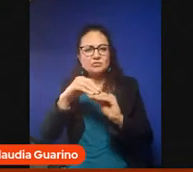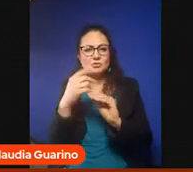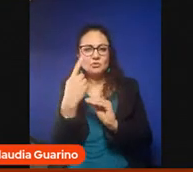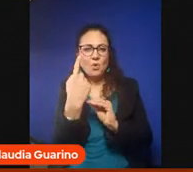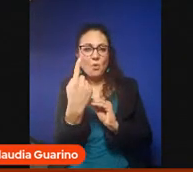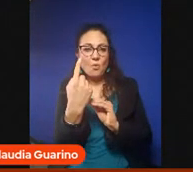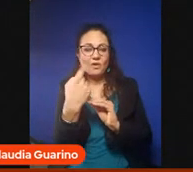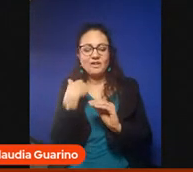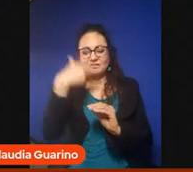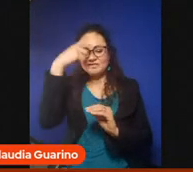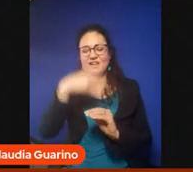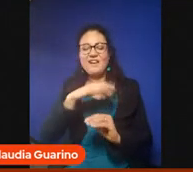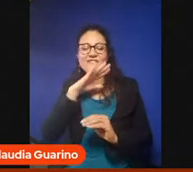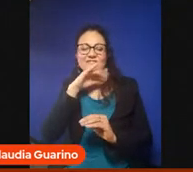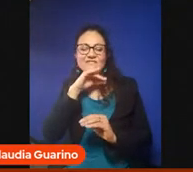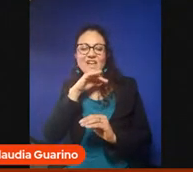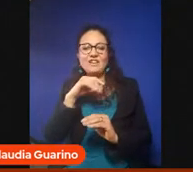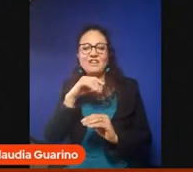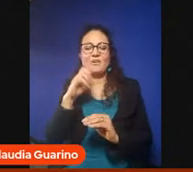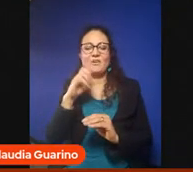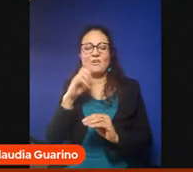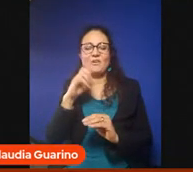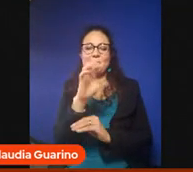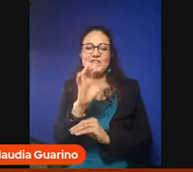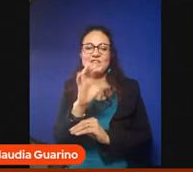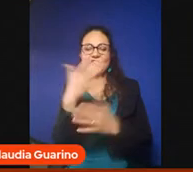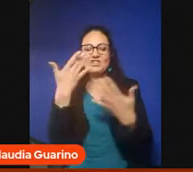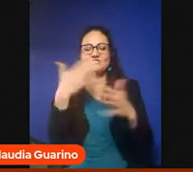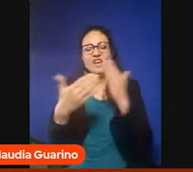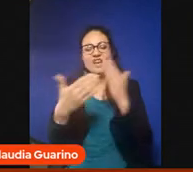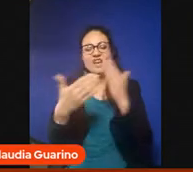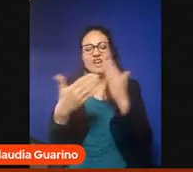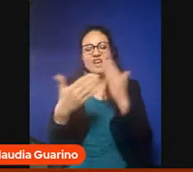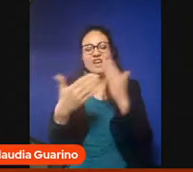vedete, ormai da tempo